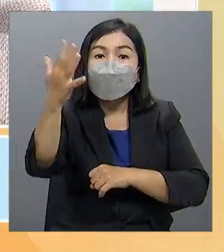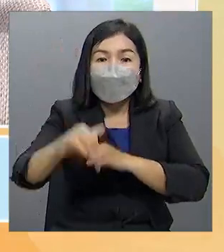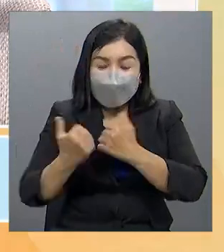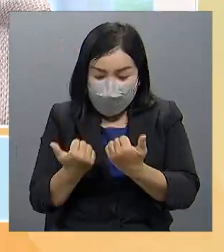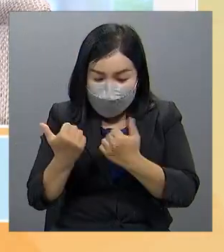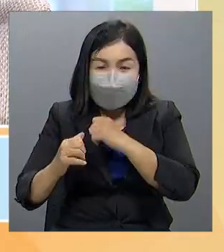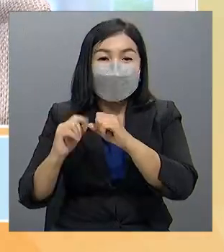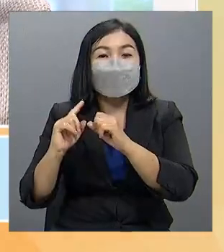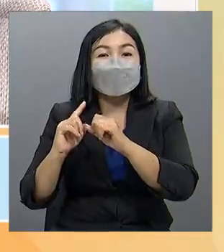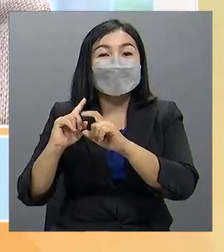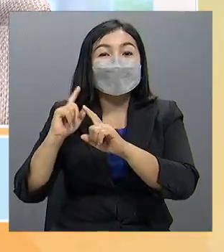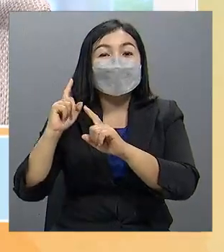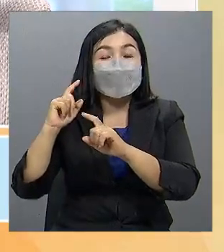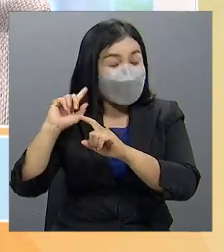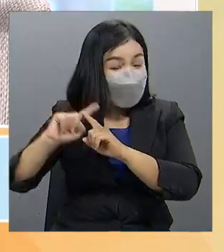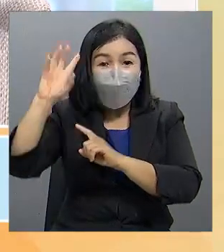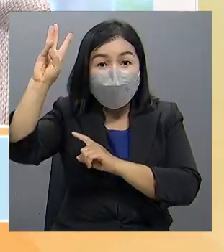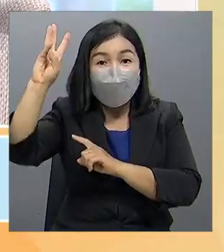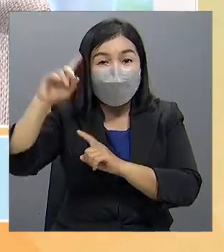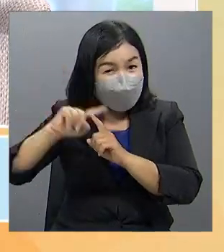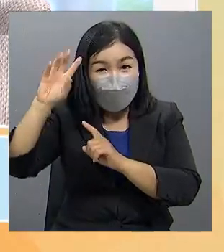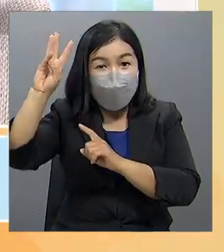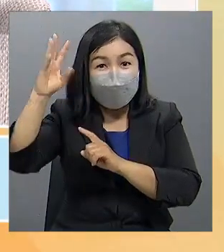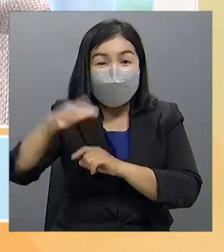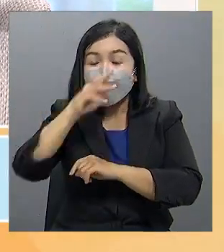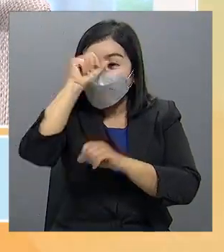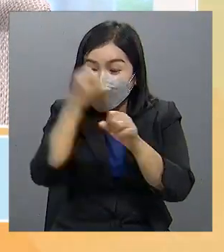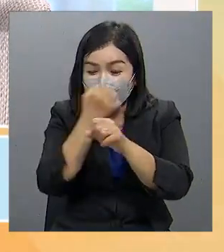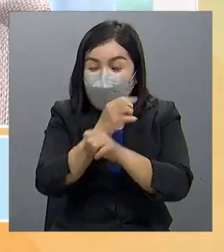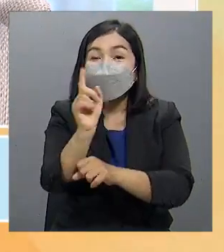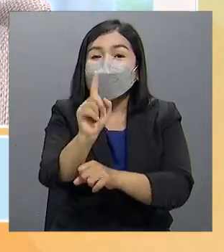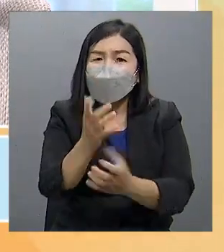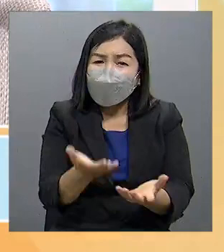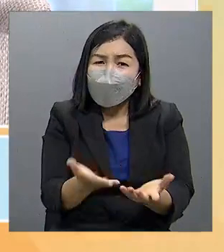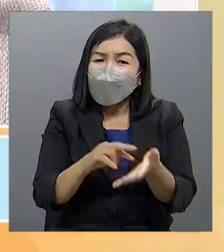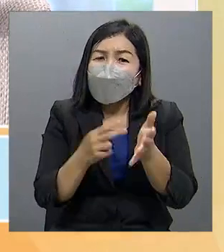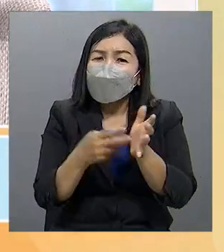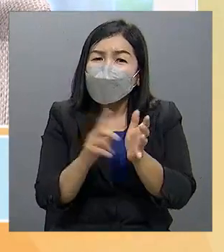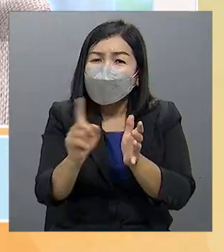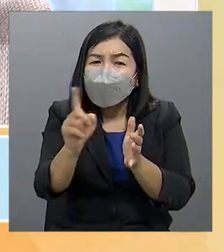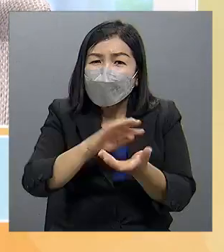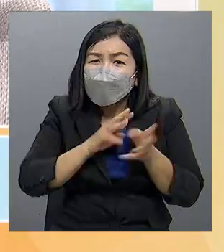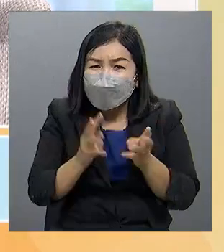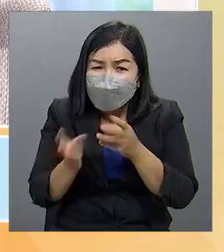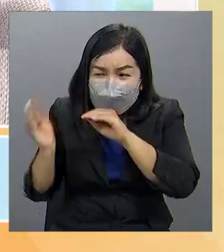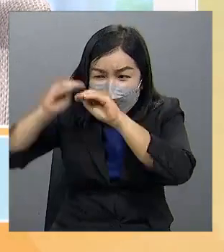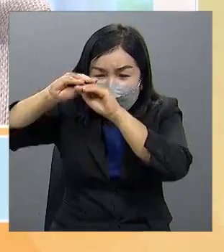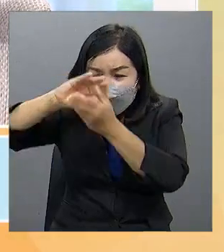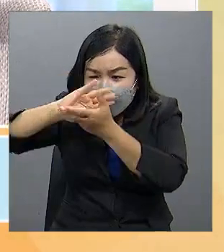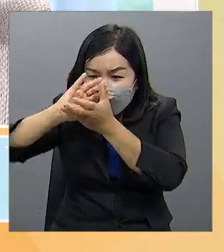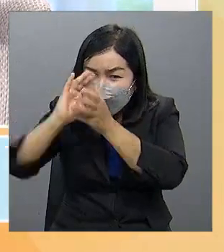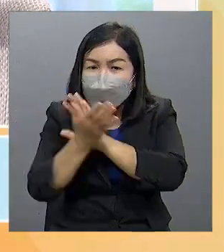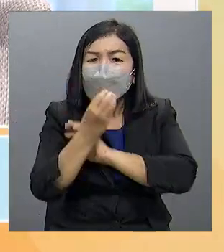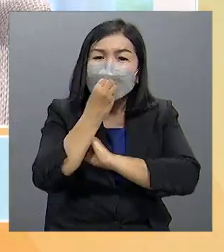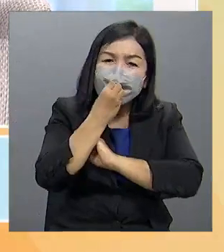ใหม่อีกรอบ อันนี้อยู่ตัวแล้วใช่ไหมคะทดลองยังไงบ้างทดลองยังไงบ้างหมายความว่าในเรื่องของการปรับสูตรให้มันแตกต่างจากที่เคยกินกับแบบที่เ